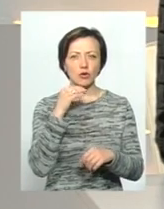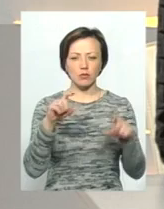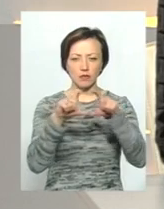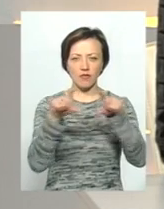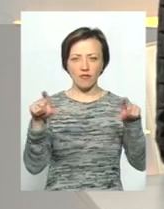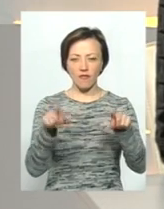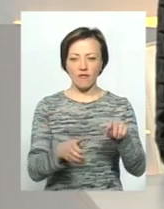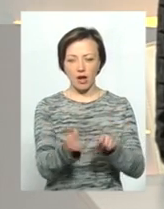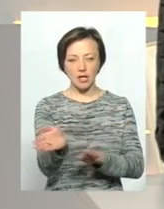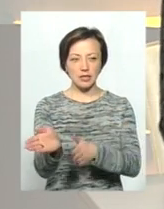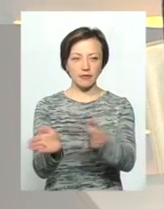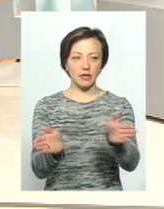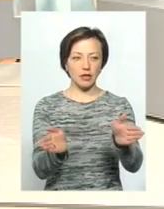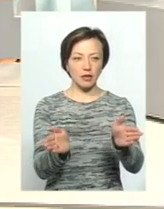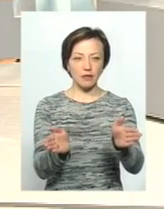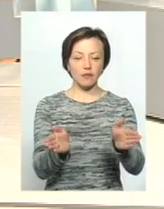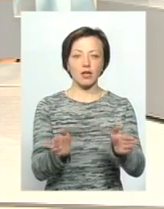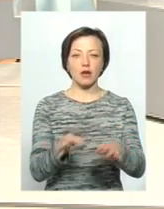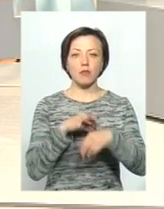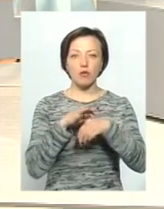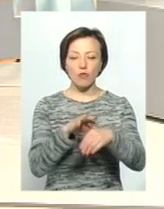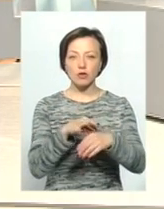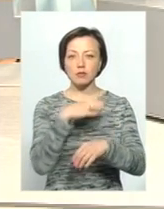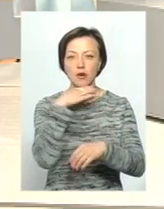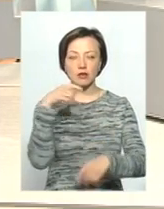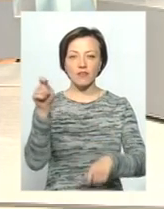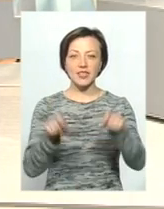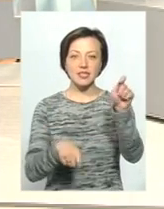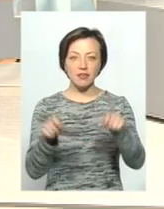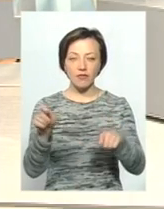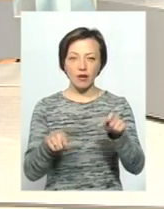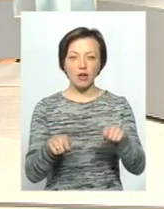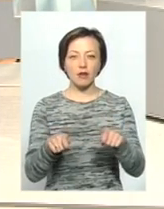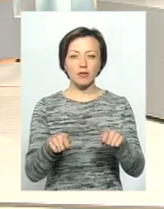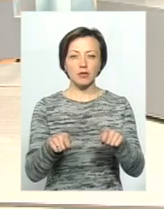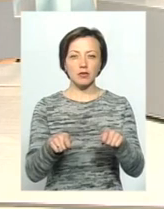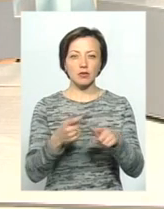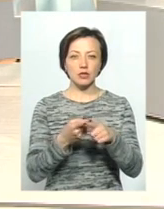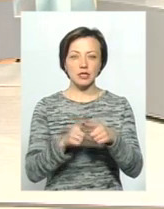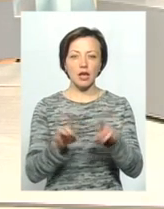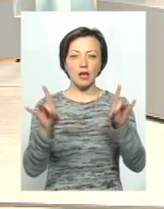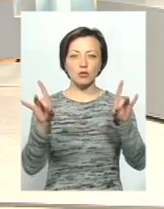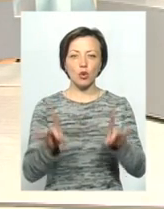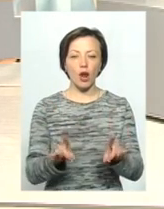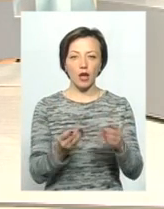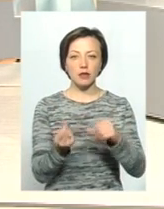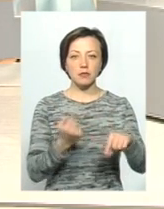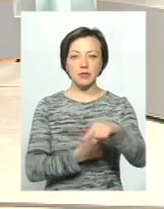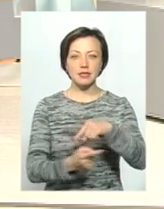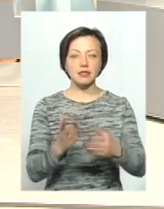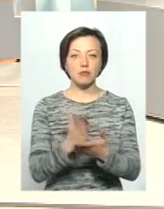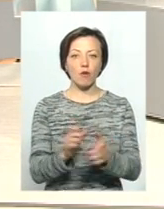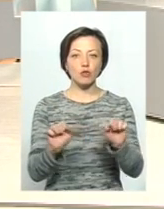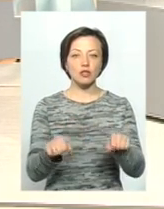вказівників і проводиться дуже багато фестивалів для того, аби отой ресторанний бізнес мав